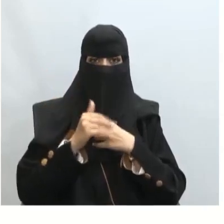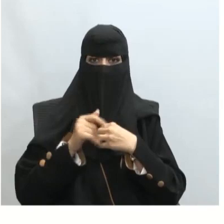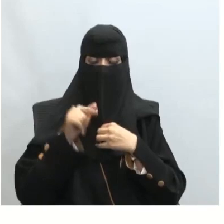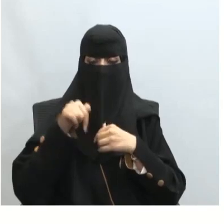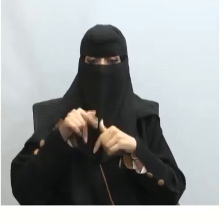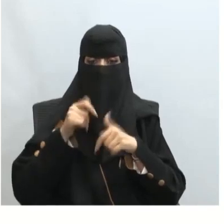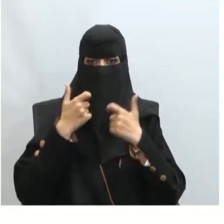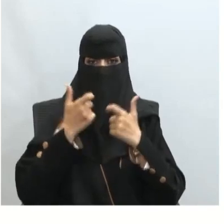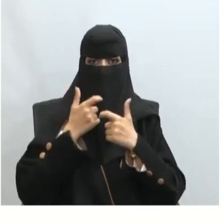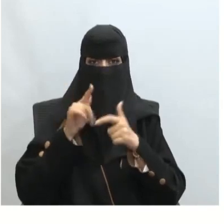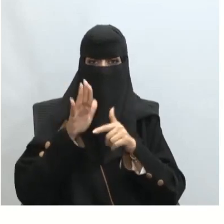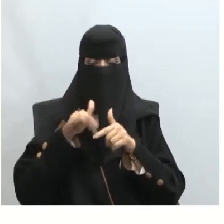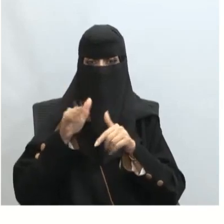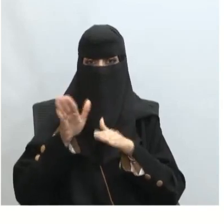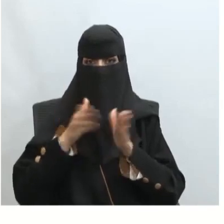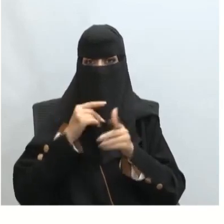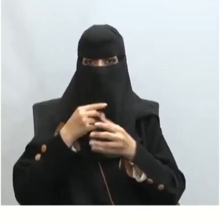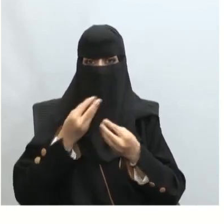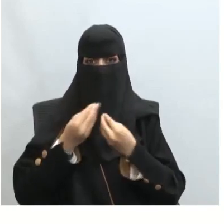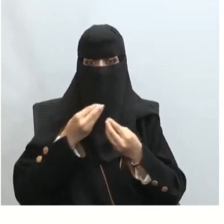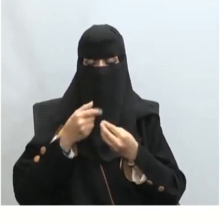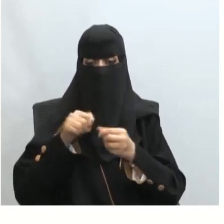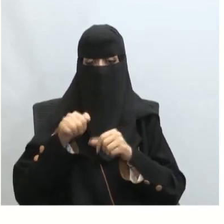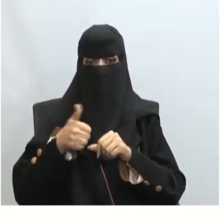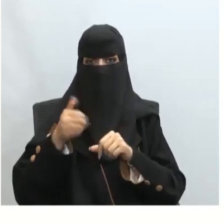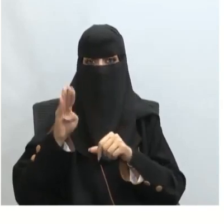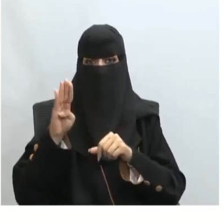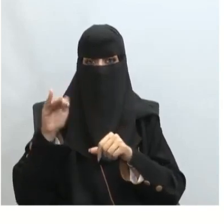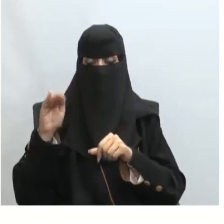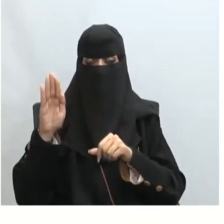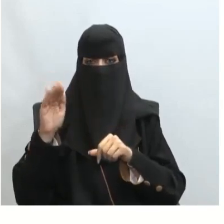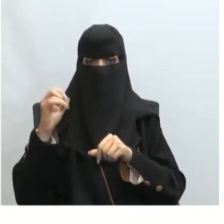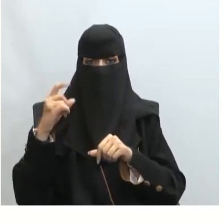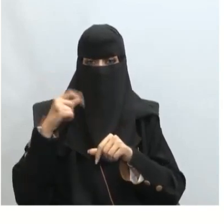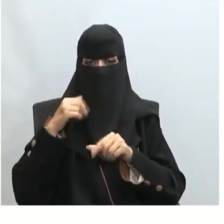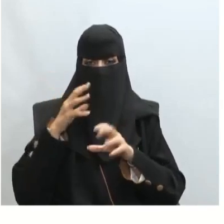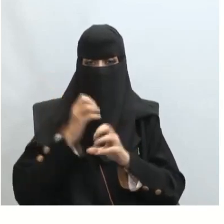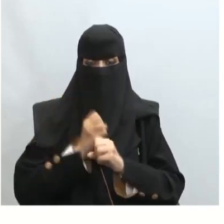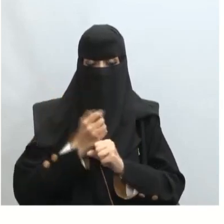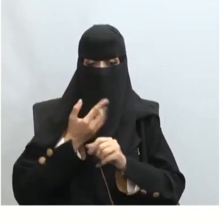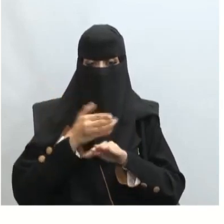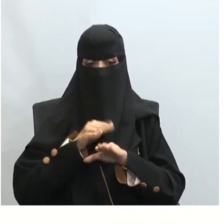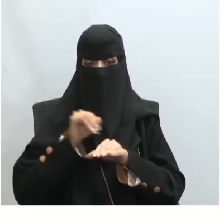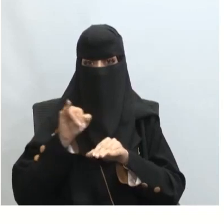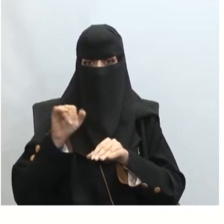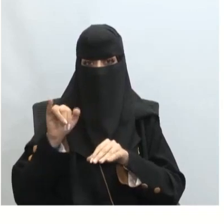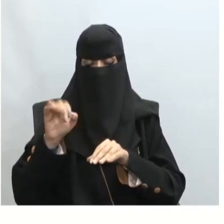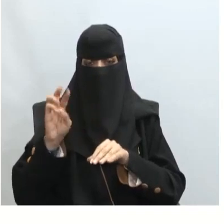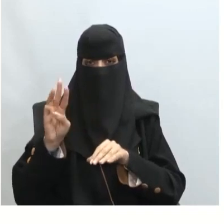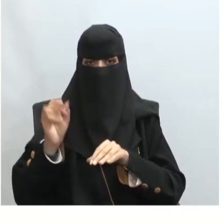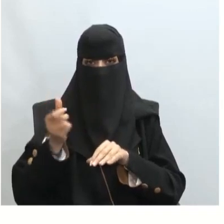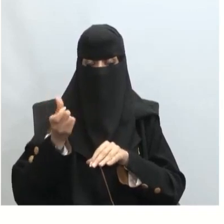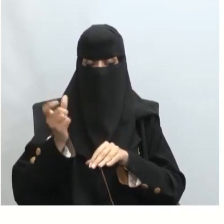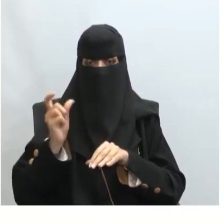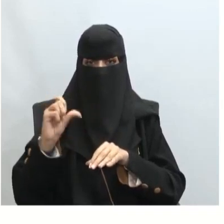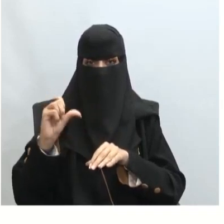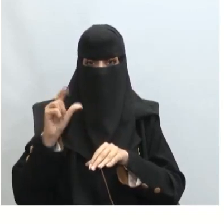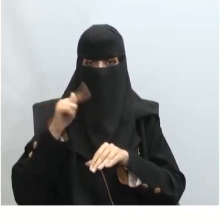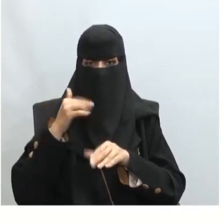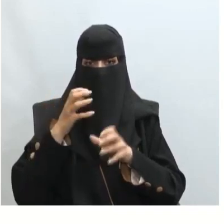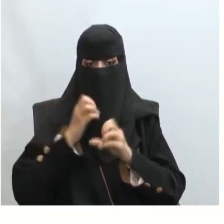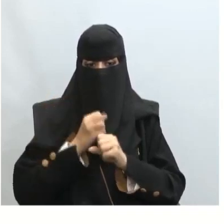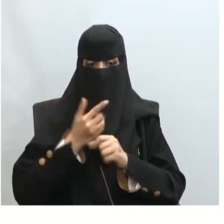الان لاحظ هنا لدي تفاعل اكسده واختزال مثال ميثانول عملت العمليه